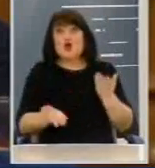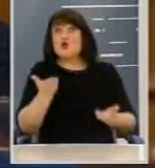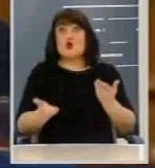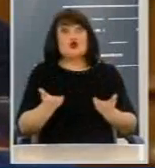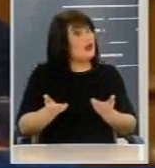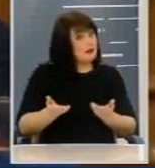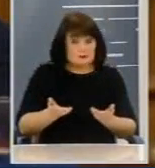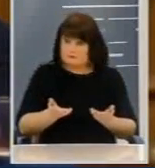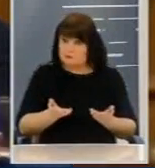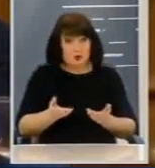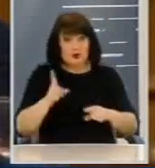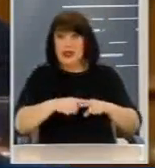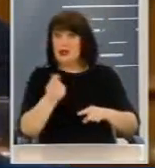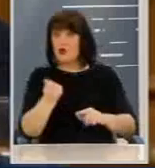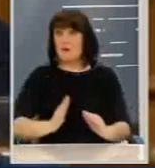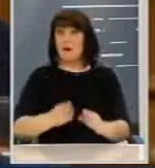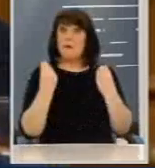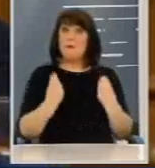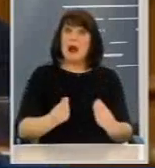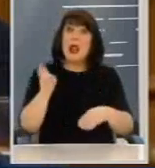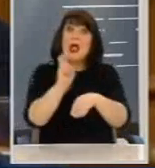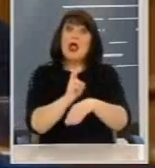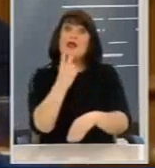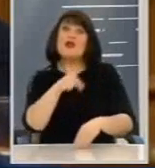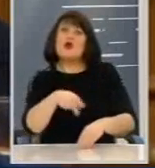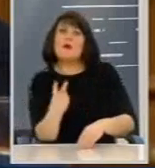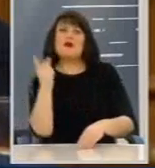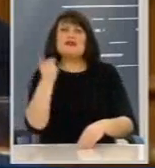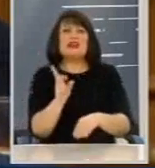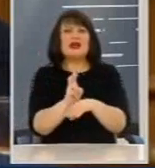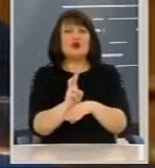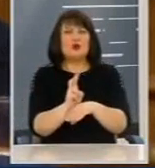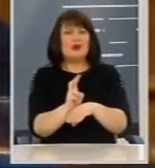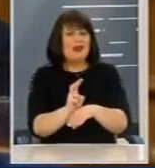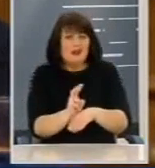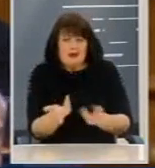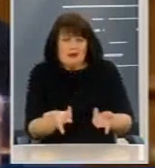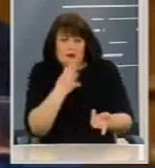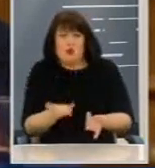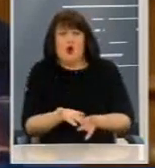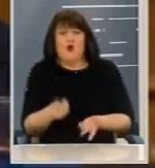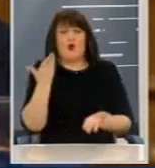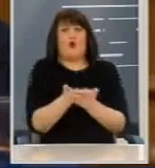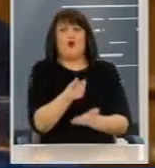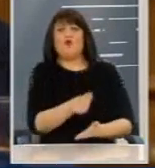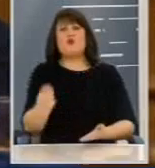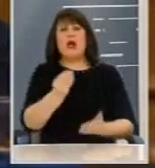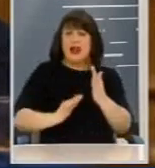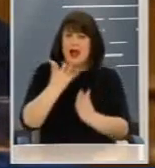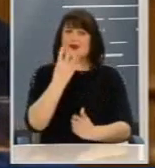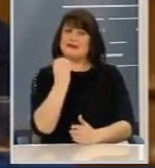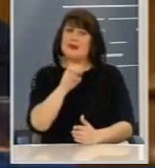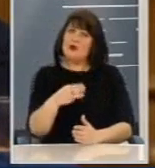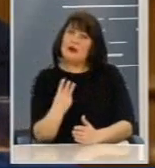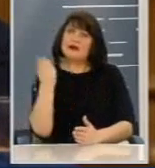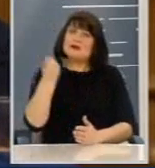η απόδοση της ελληνικής οικονομίας, ούτε το πλεόνασμα 2,2% το 2016, ούτε η ανάπτυξη 0,3% το